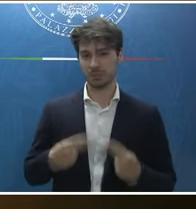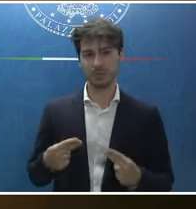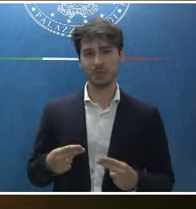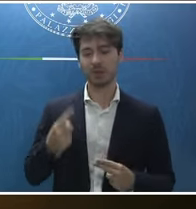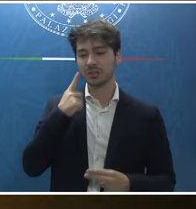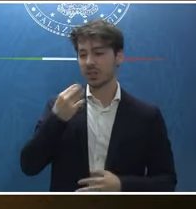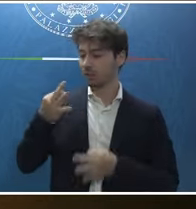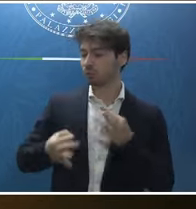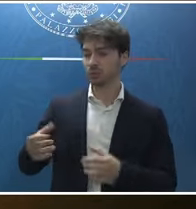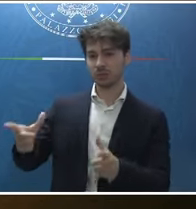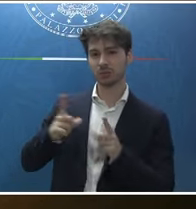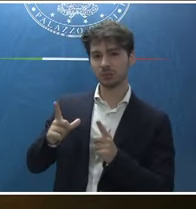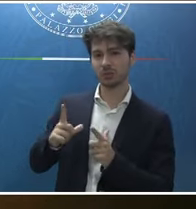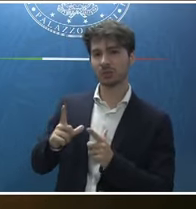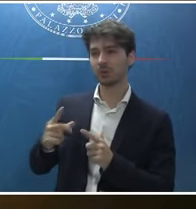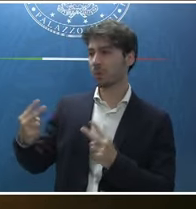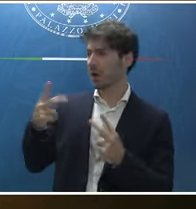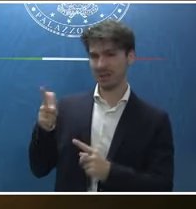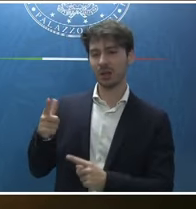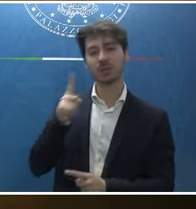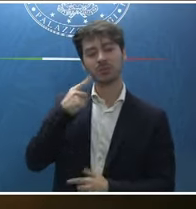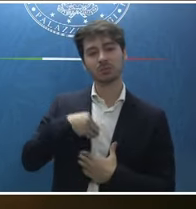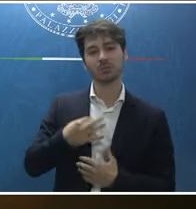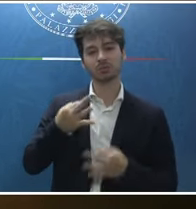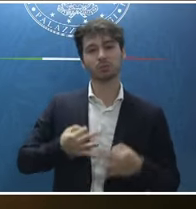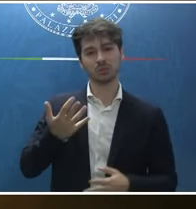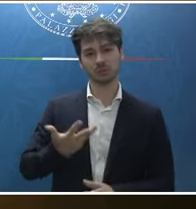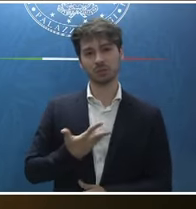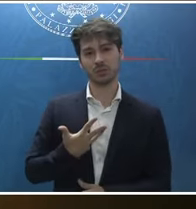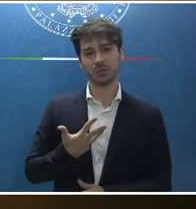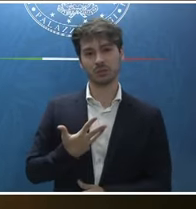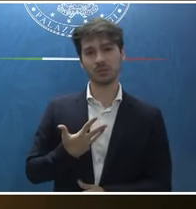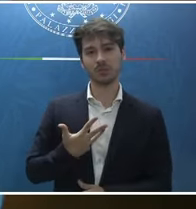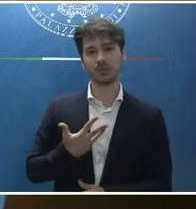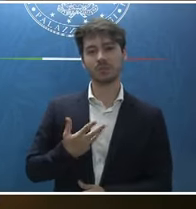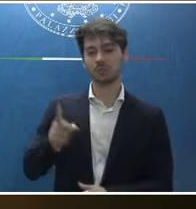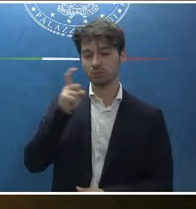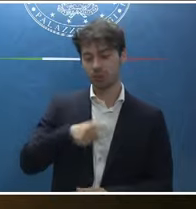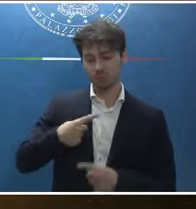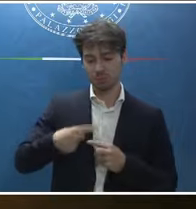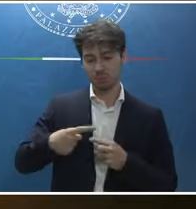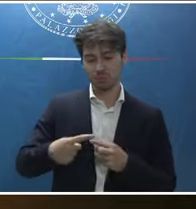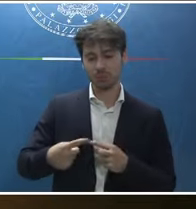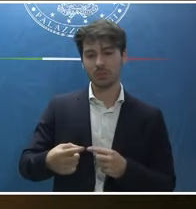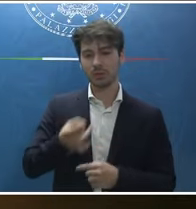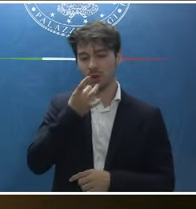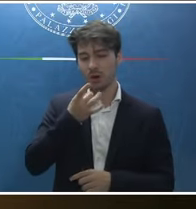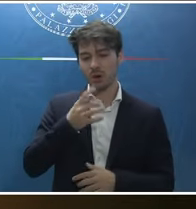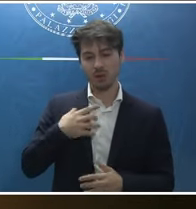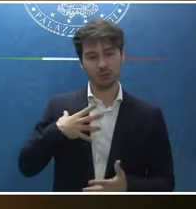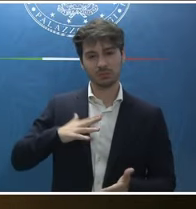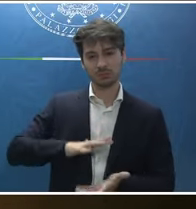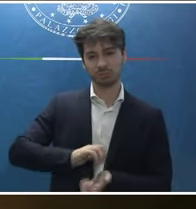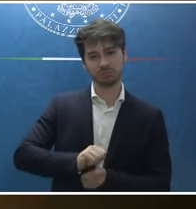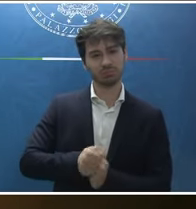stessa, anche quando nessuno mi guardava. Giorno dopo giorno la sostanza mi ha distrutta, mi ha catturato,